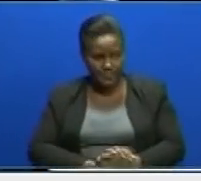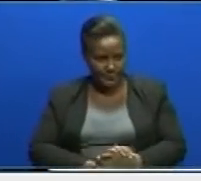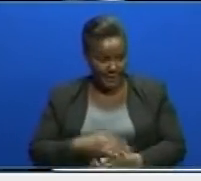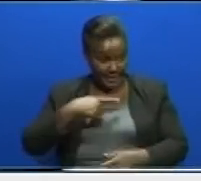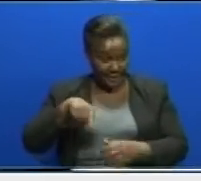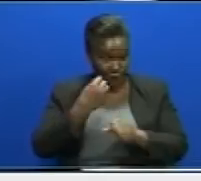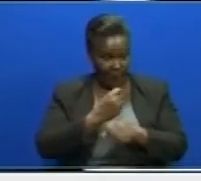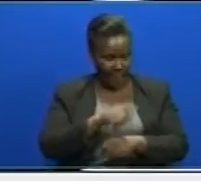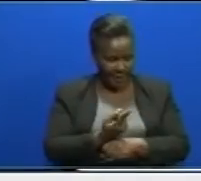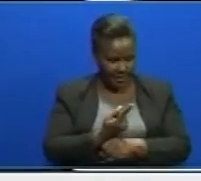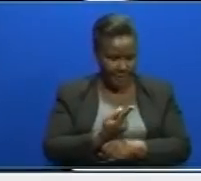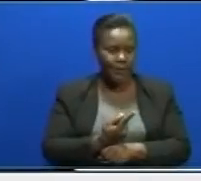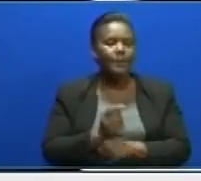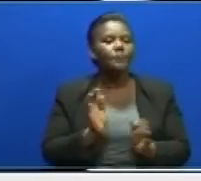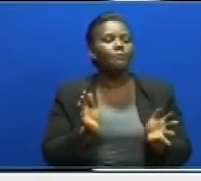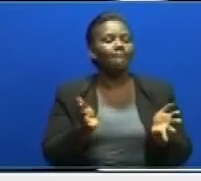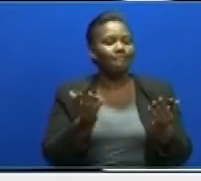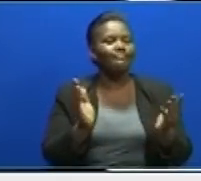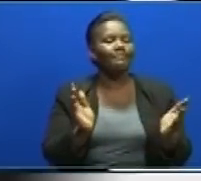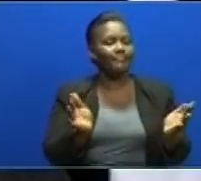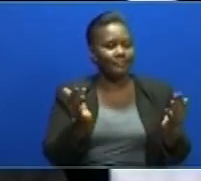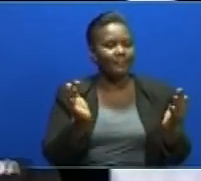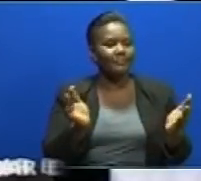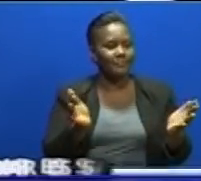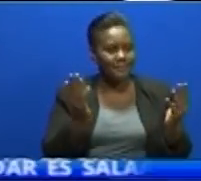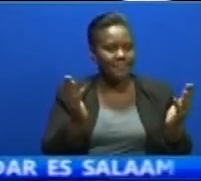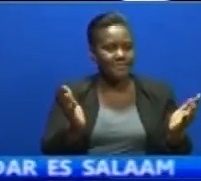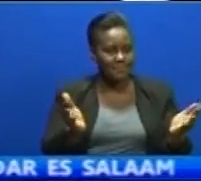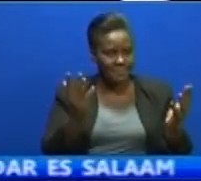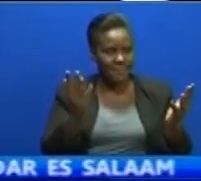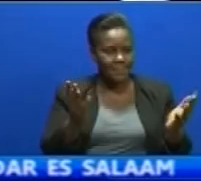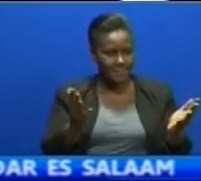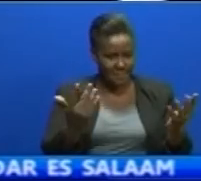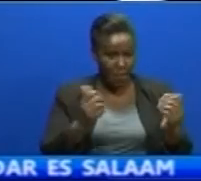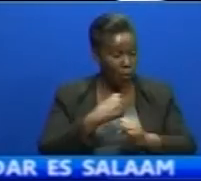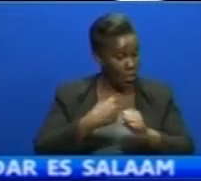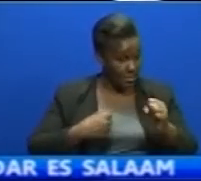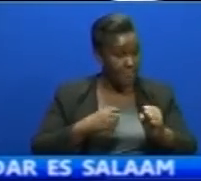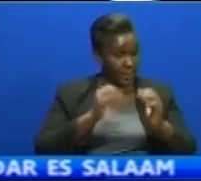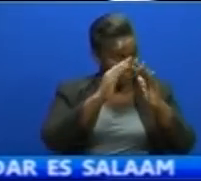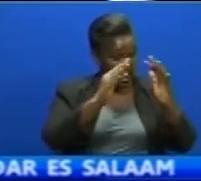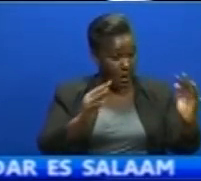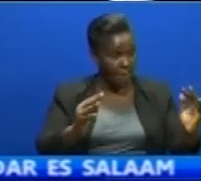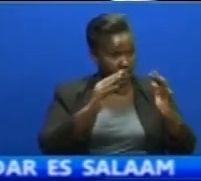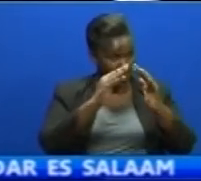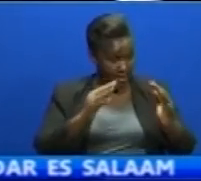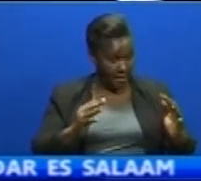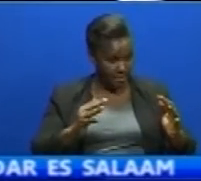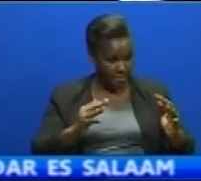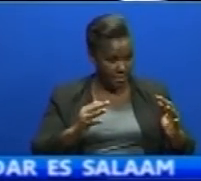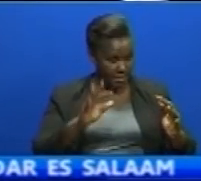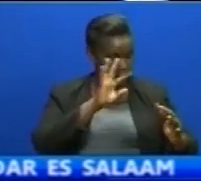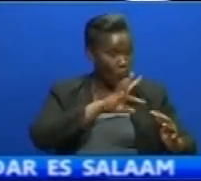tunachofanya ni kuhimiza, kuhamasisha wale ambao wako na hiari